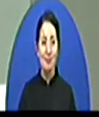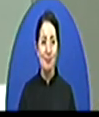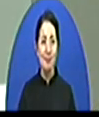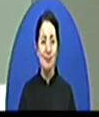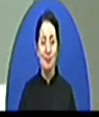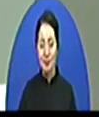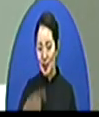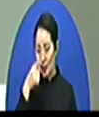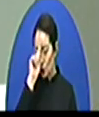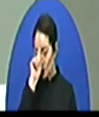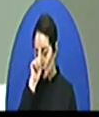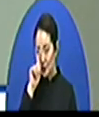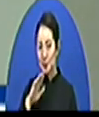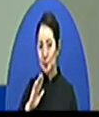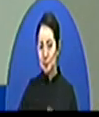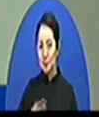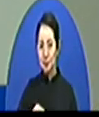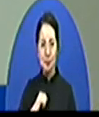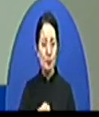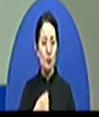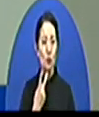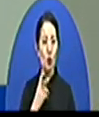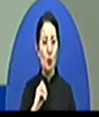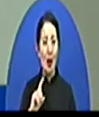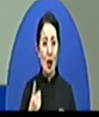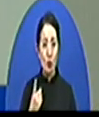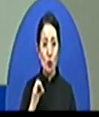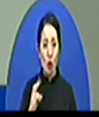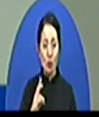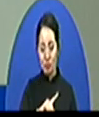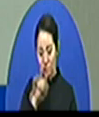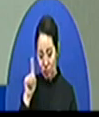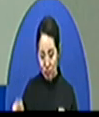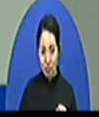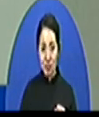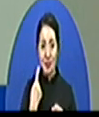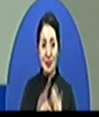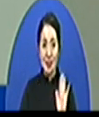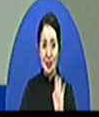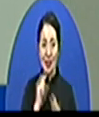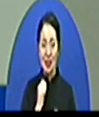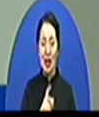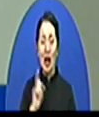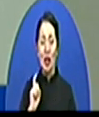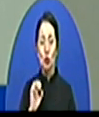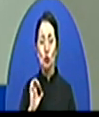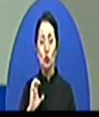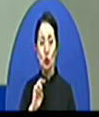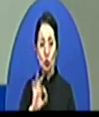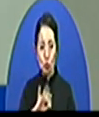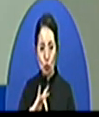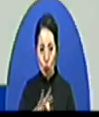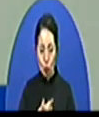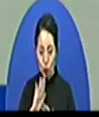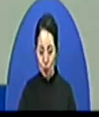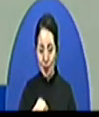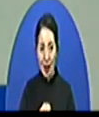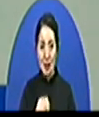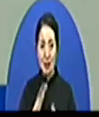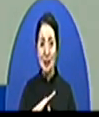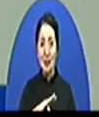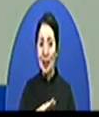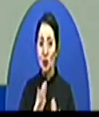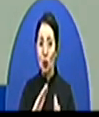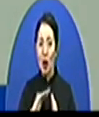Эрүүл мэндийн салбарт бол 2011 оны 1 сарын 1-ээс хойш халдвар төвчин судлын үндэсний төв тасралтгүй ажиллаж байгаа. Би